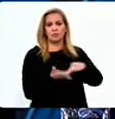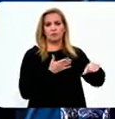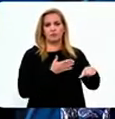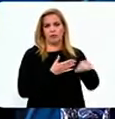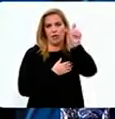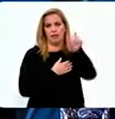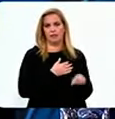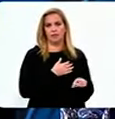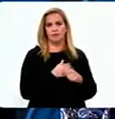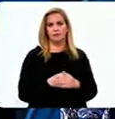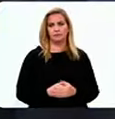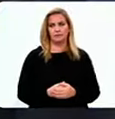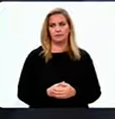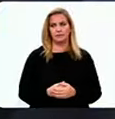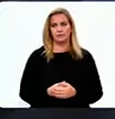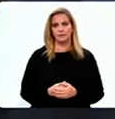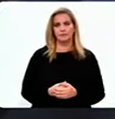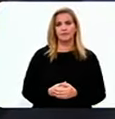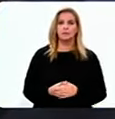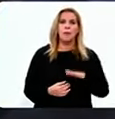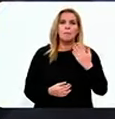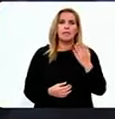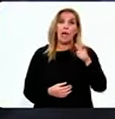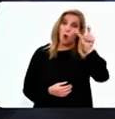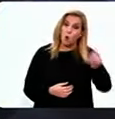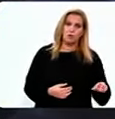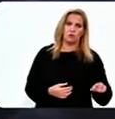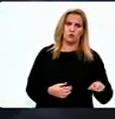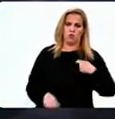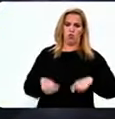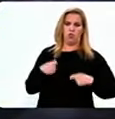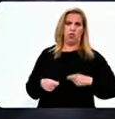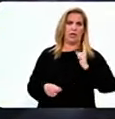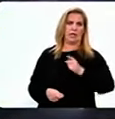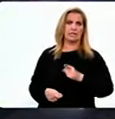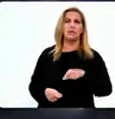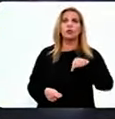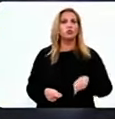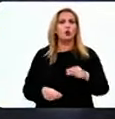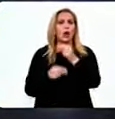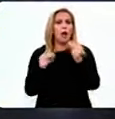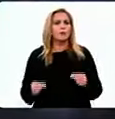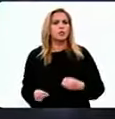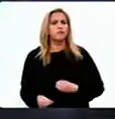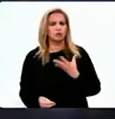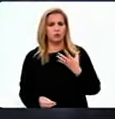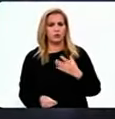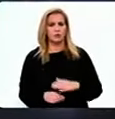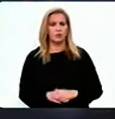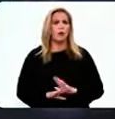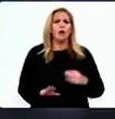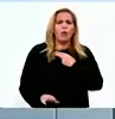κόμμα. Άρχισες μια κριτική μετά. Δεν ξέρω αν το αποτέλεσμα σε διαψεύδει ή σε δικαιώνει. Ποια είναι η εκτίμηση? Δεν έχει να κάνει με την προσωπική